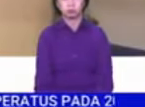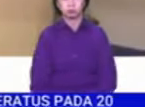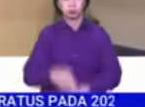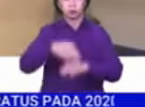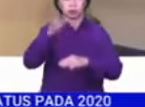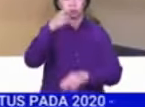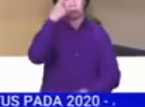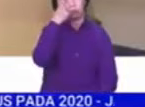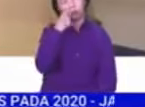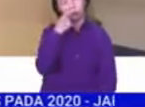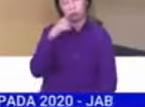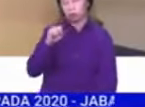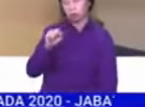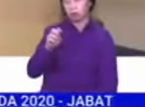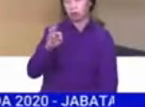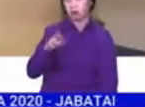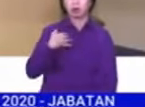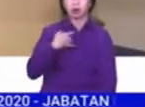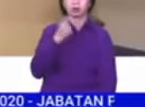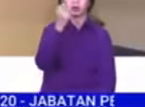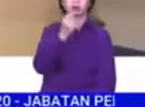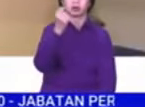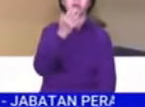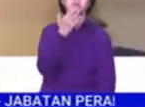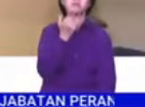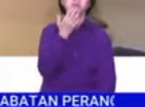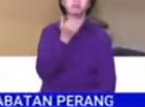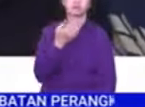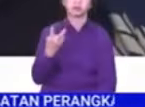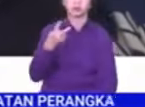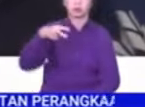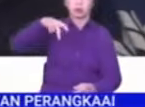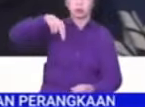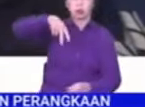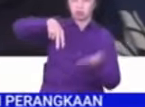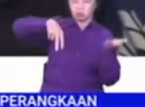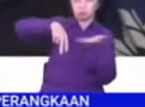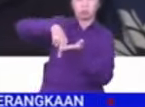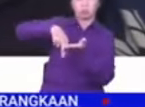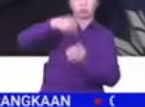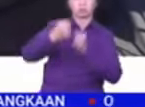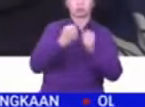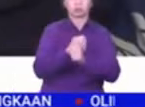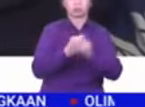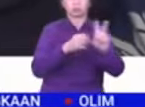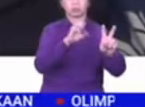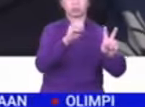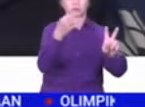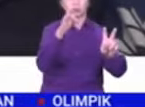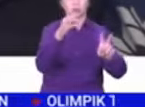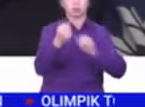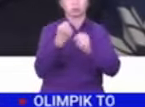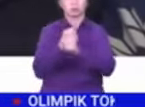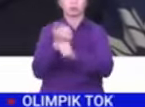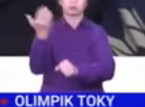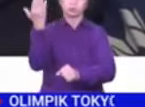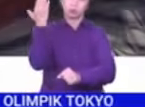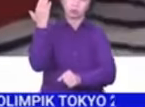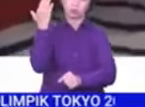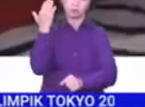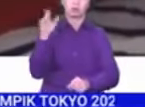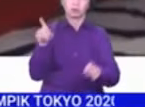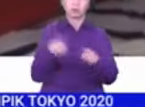Hai lebih memilukan Syamil Dodo mengidap kencing manis yang memaksa kedua kakinya dipotong pada tahun 2019 dan tahun lalu